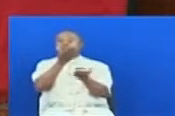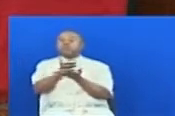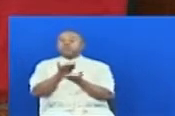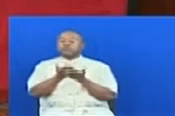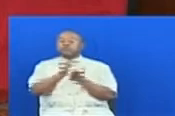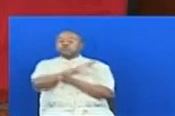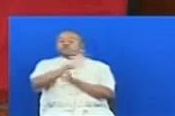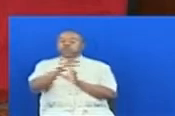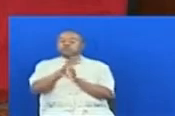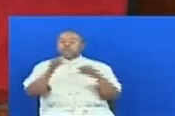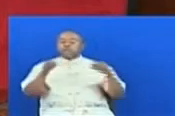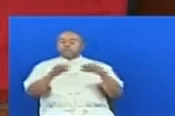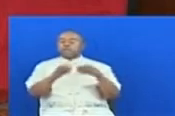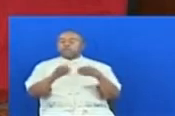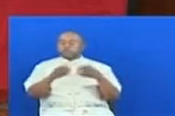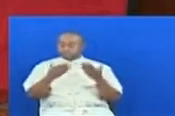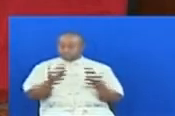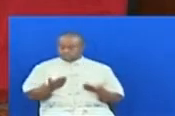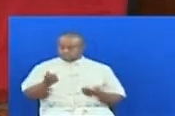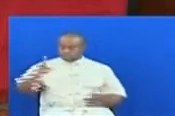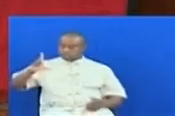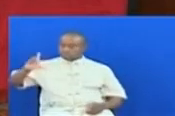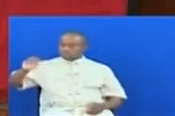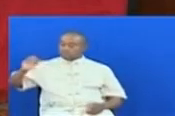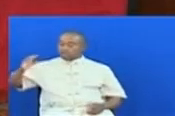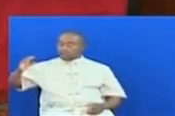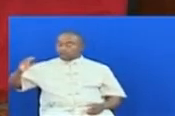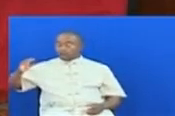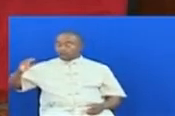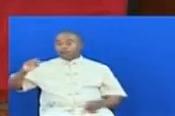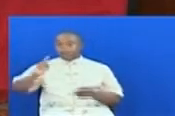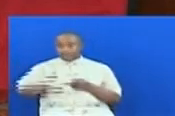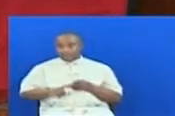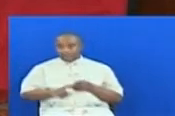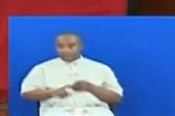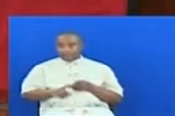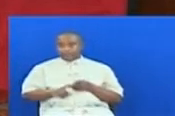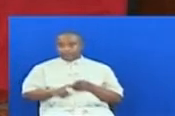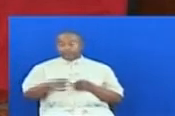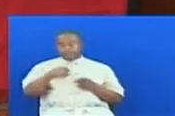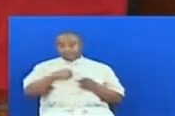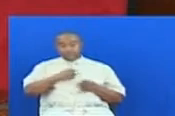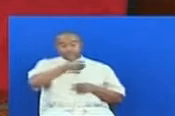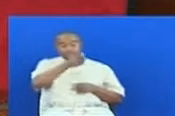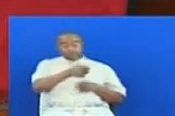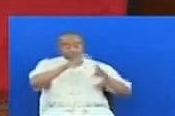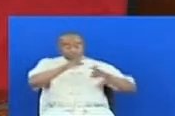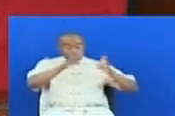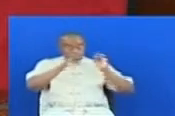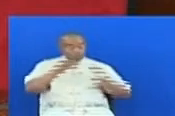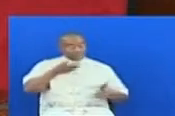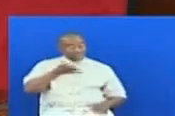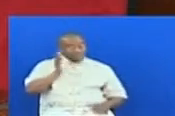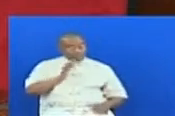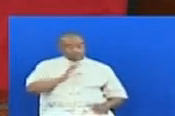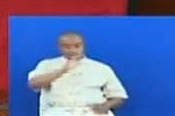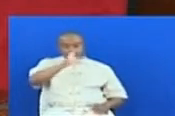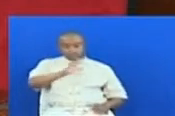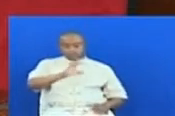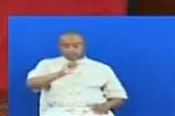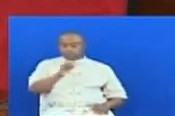kamati ya LAC, lakini vile vile napenda kumpongeza sana mkaguzi mkuu wa serikali CAG kwa